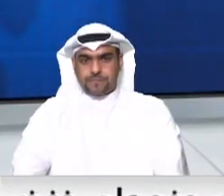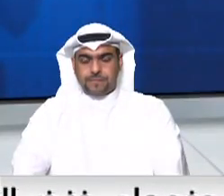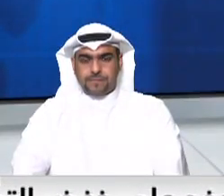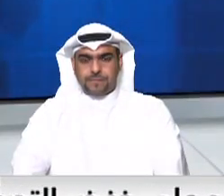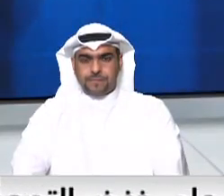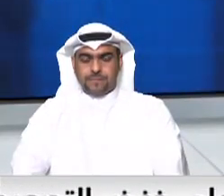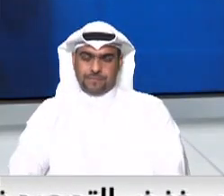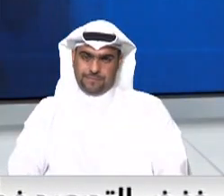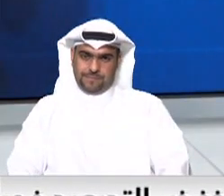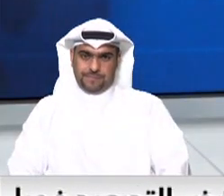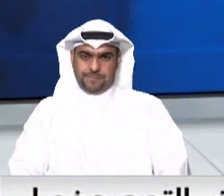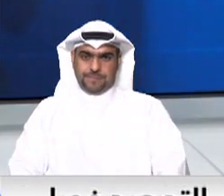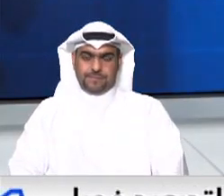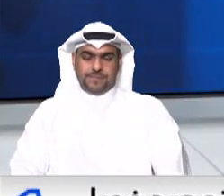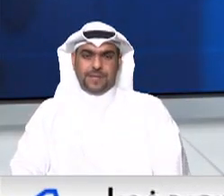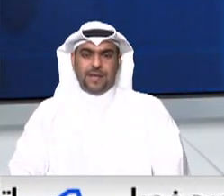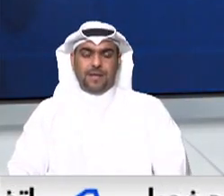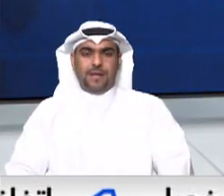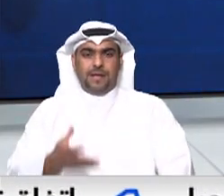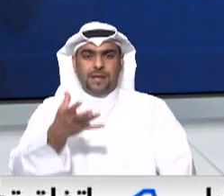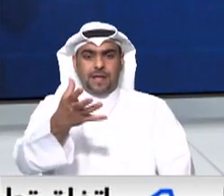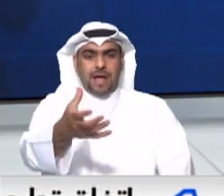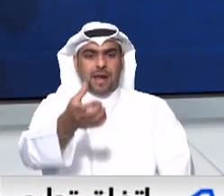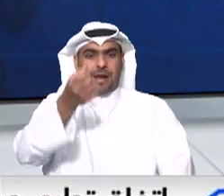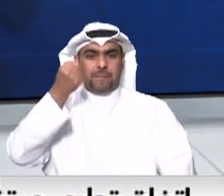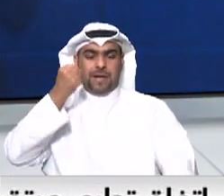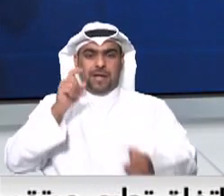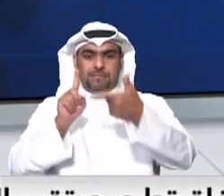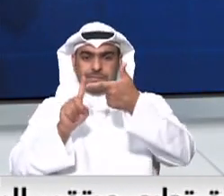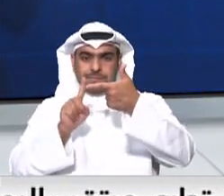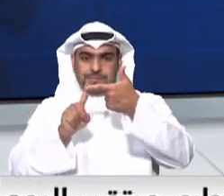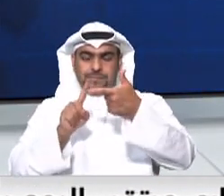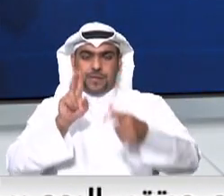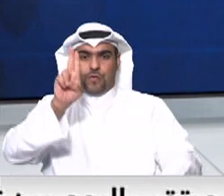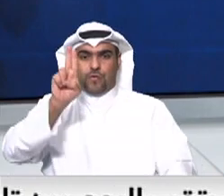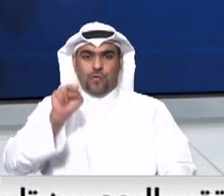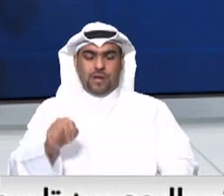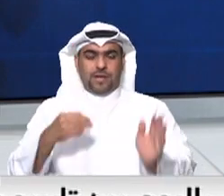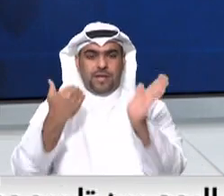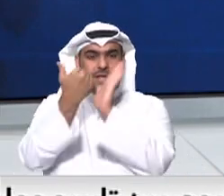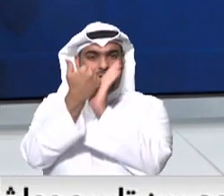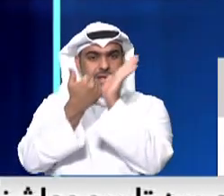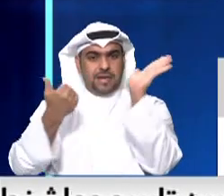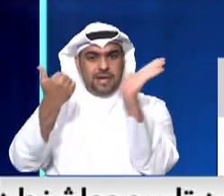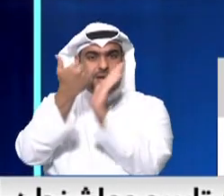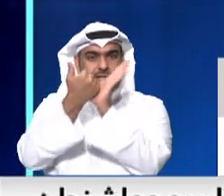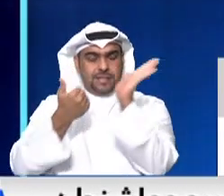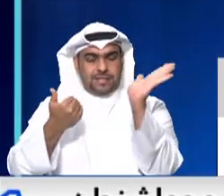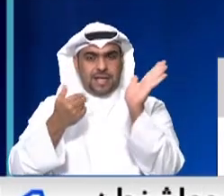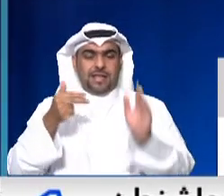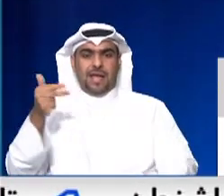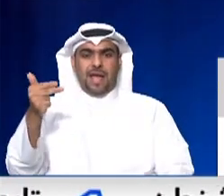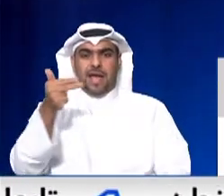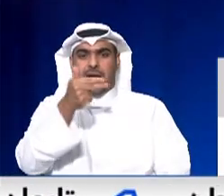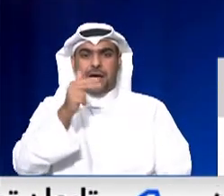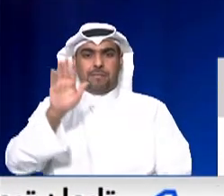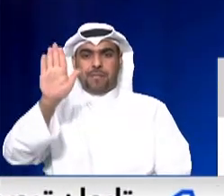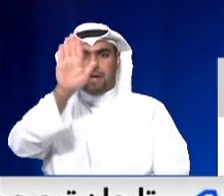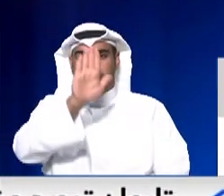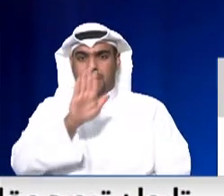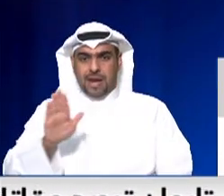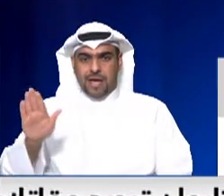اكدت الامينه التنفيذيه للجنه الامم المتحده الاقتصاديه والاجتماعيه لغرب اسيا اسكو